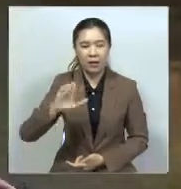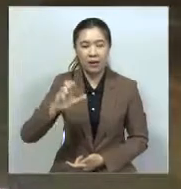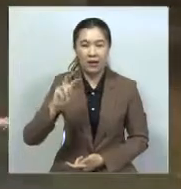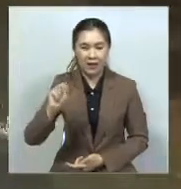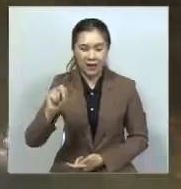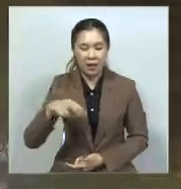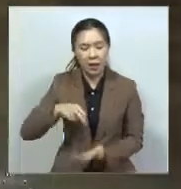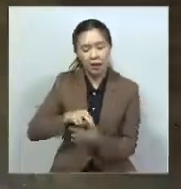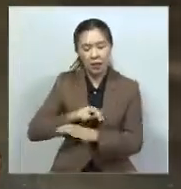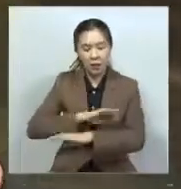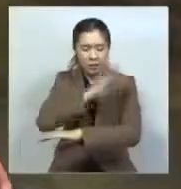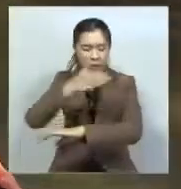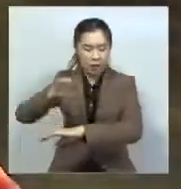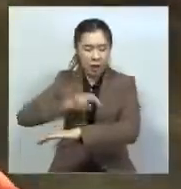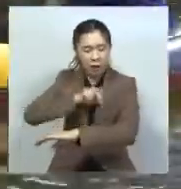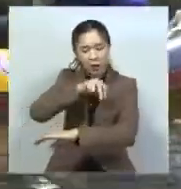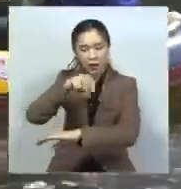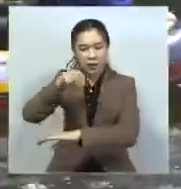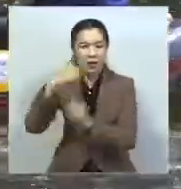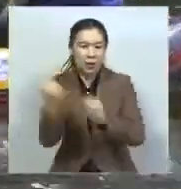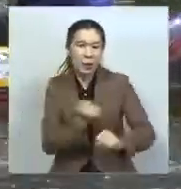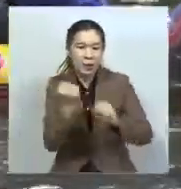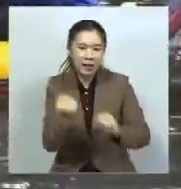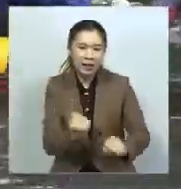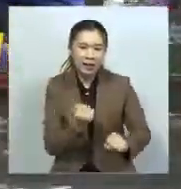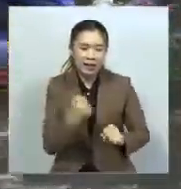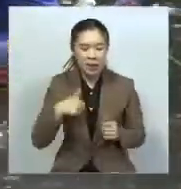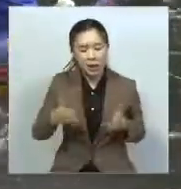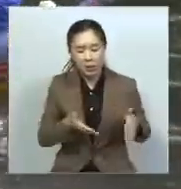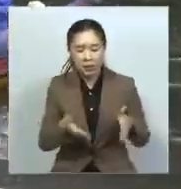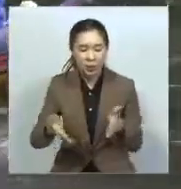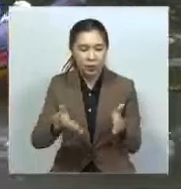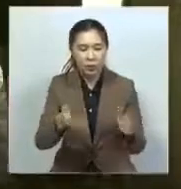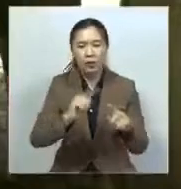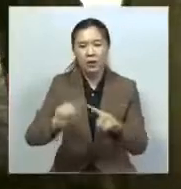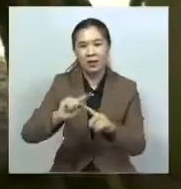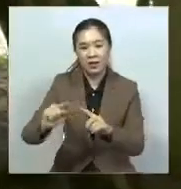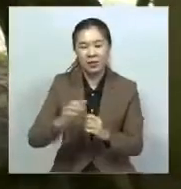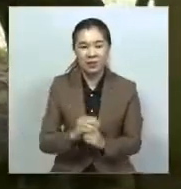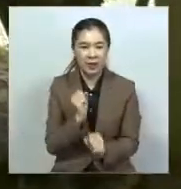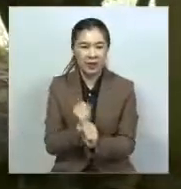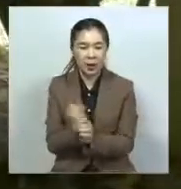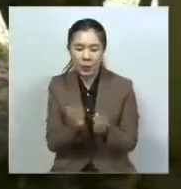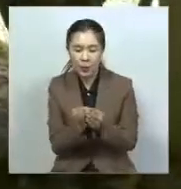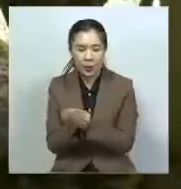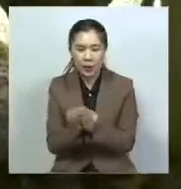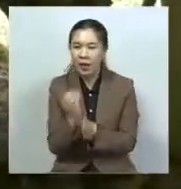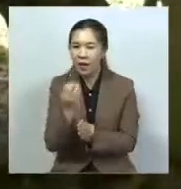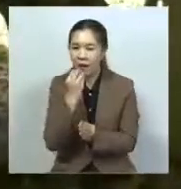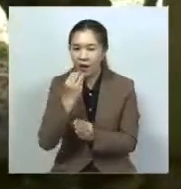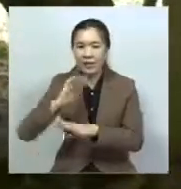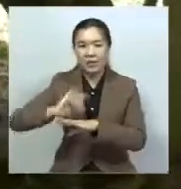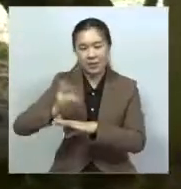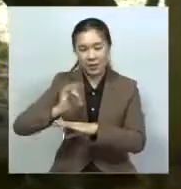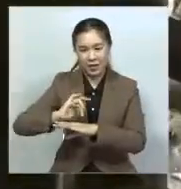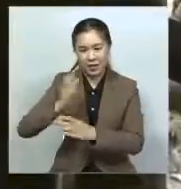เล่นน้ำล่องห่วงยางและเรือพายัคตามแม่น้ำคลองศกพร้อมเรียนรู้การประกอบอาหารตามแบบฉบับวิถีธรรมชา